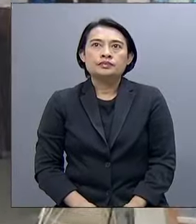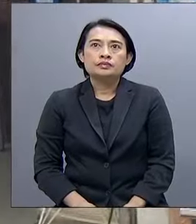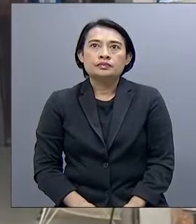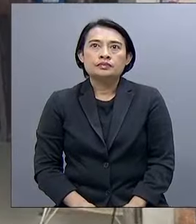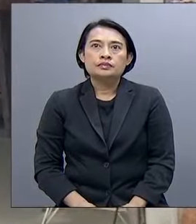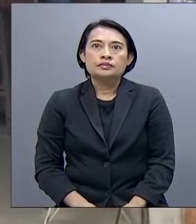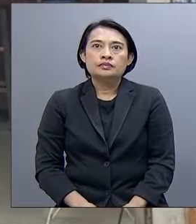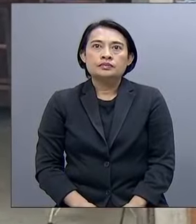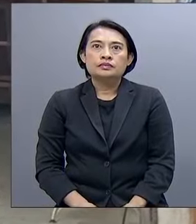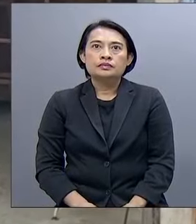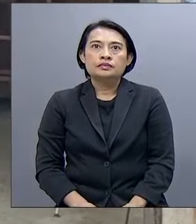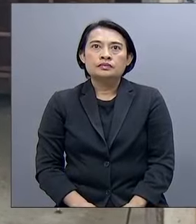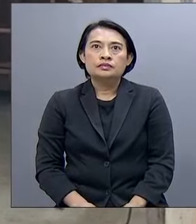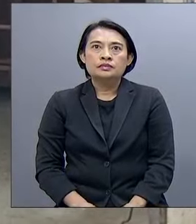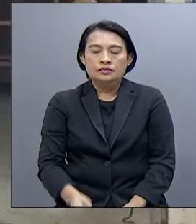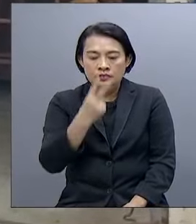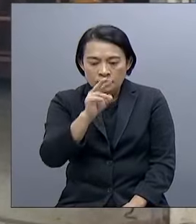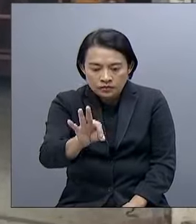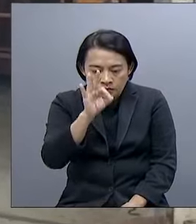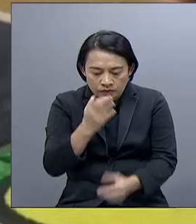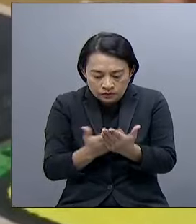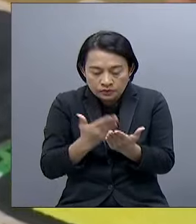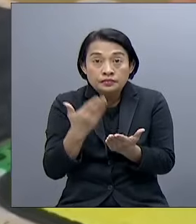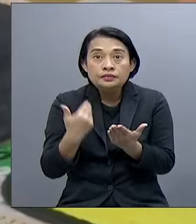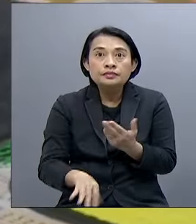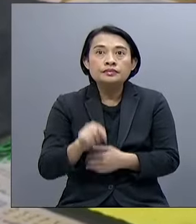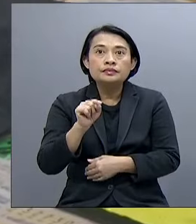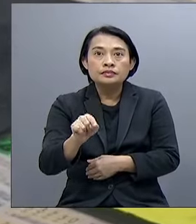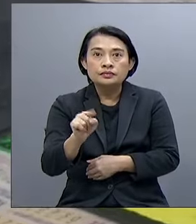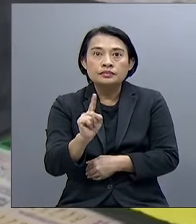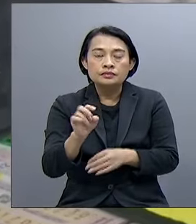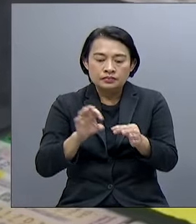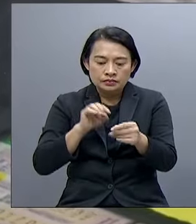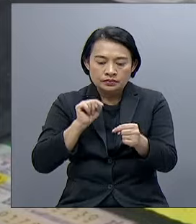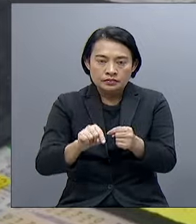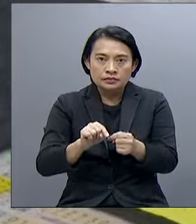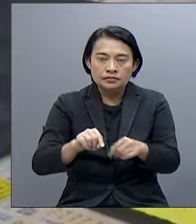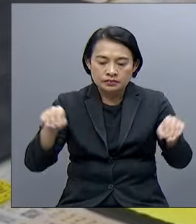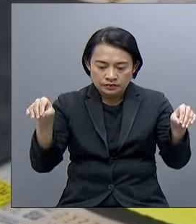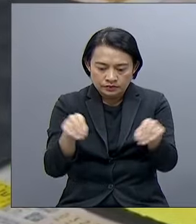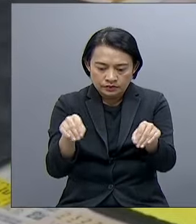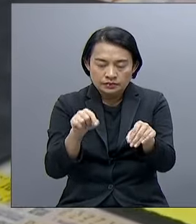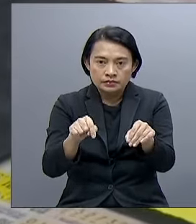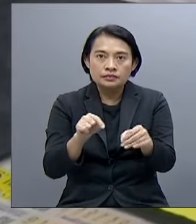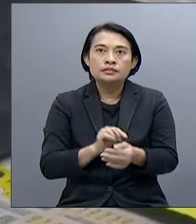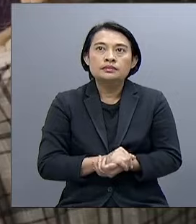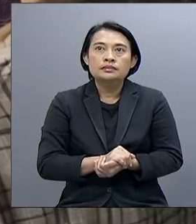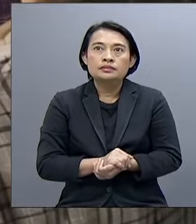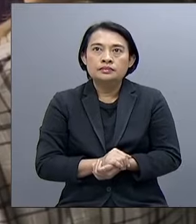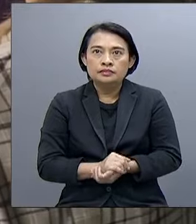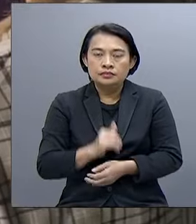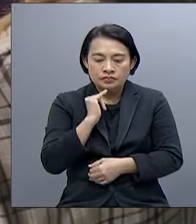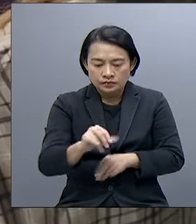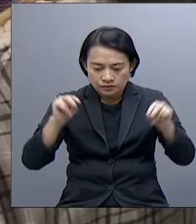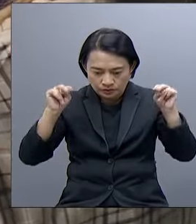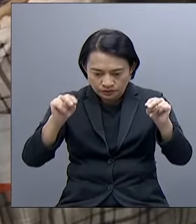ไม่แน่ใจว่าคุณผู้ชมได้ลองเลือกซื้อกันมาหรือยังเพื่อที่จะลุ้นโชคสำหรับงวดที่จะถึงนี้ผู้สื่อข่าวก็ลงพื้นที่ไปสำรวจนะค